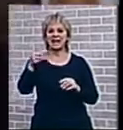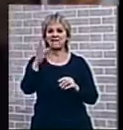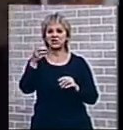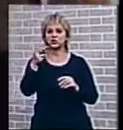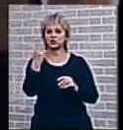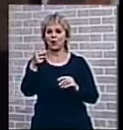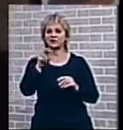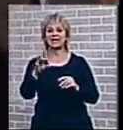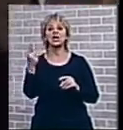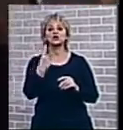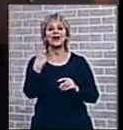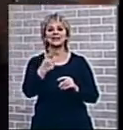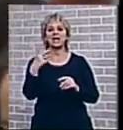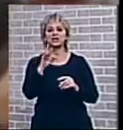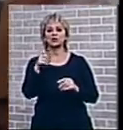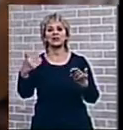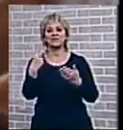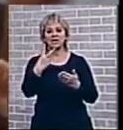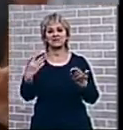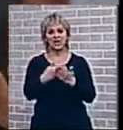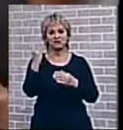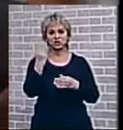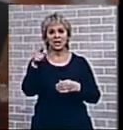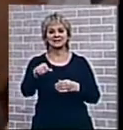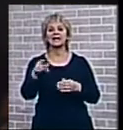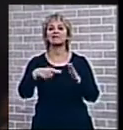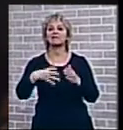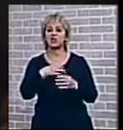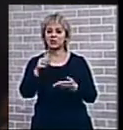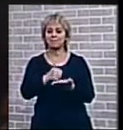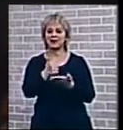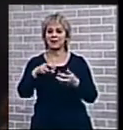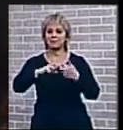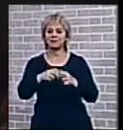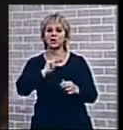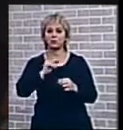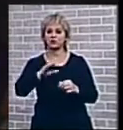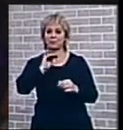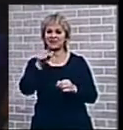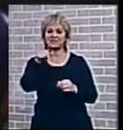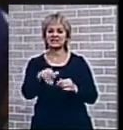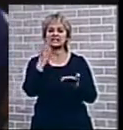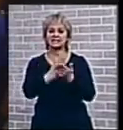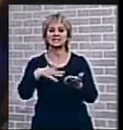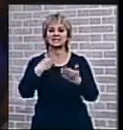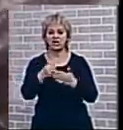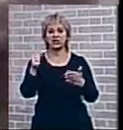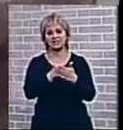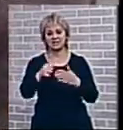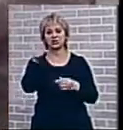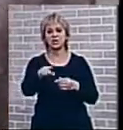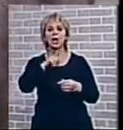Левенцовке. Еще одна в Ростове и 2 в Новошахтинске. На острие проблема подготовки рабочих профессий. И здесь есть свои